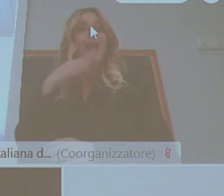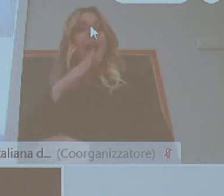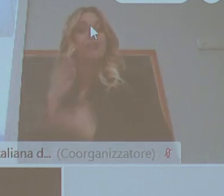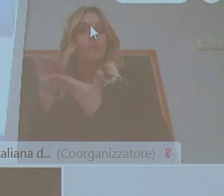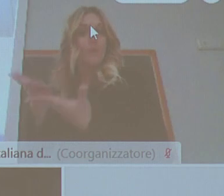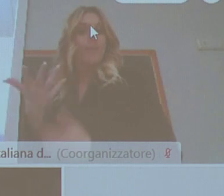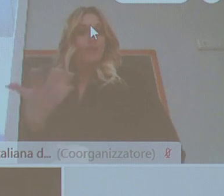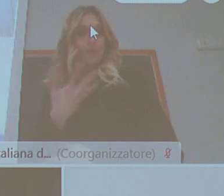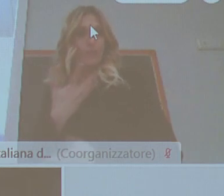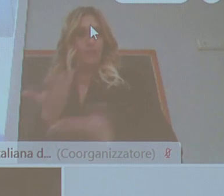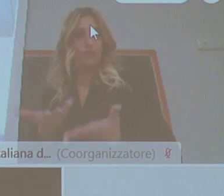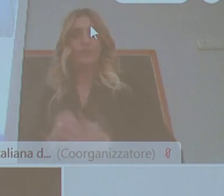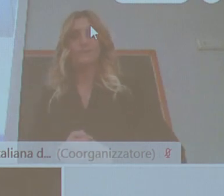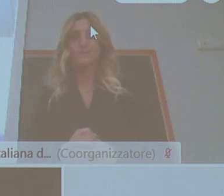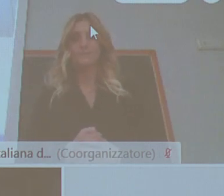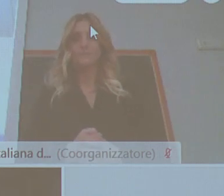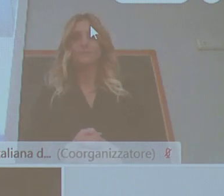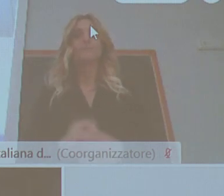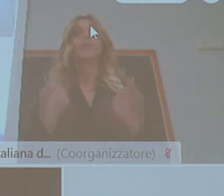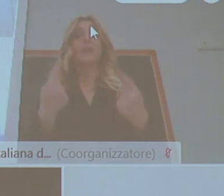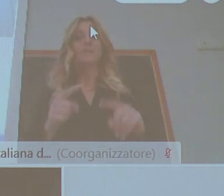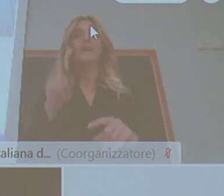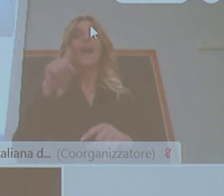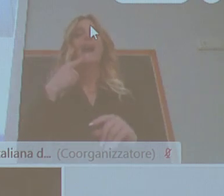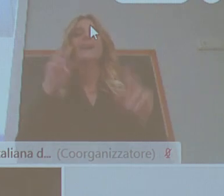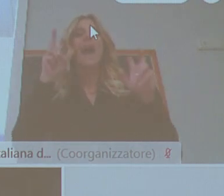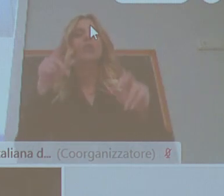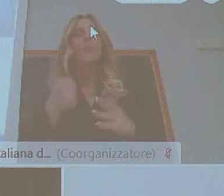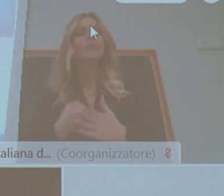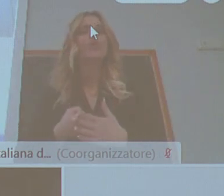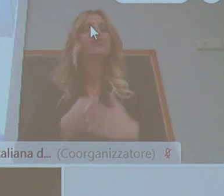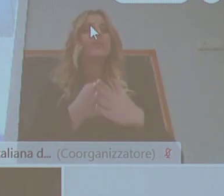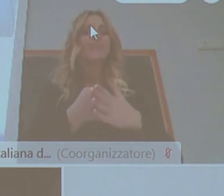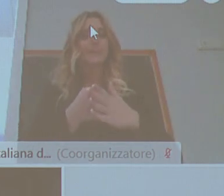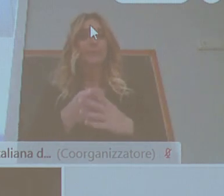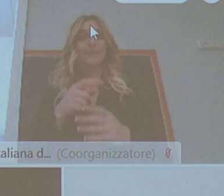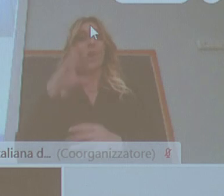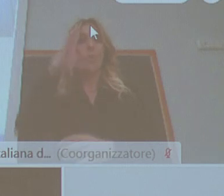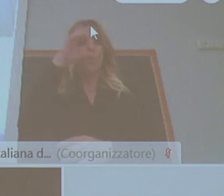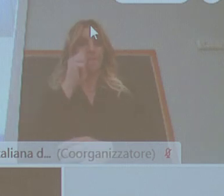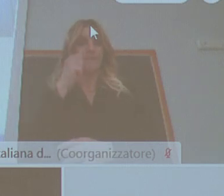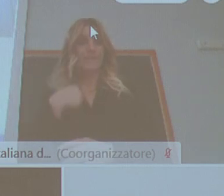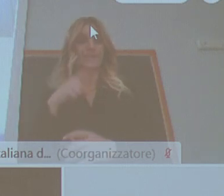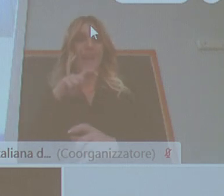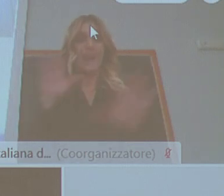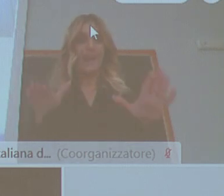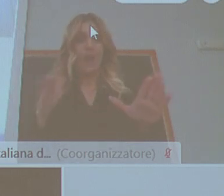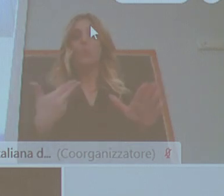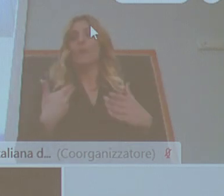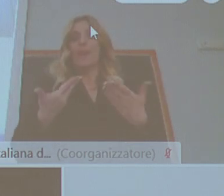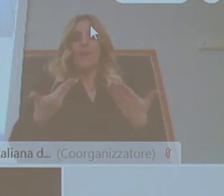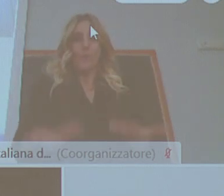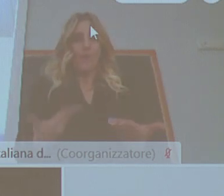impresa. Ecco, sul tema della sostenibilità, l'Università dell'Aquila, che qui rappresento, ha